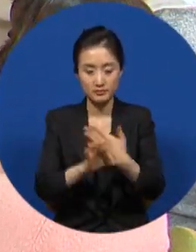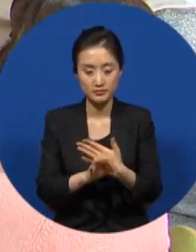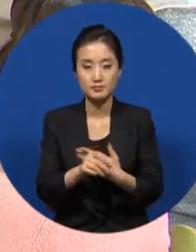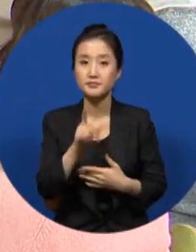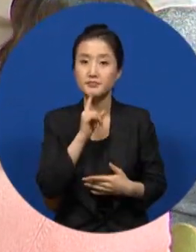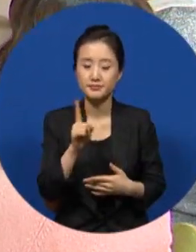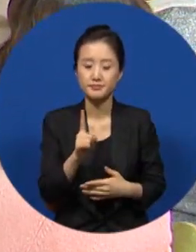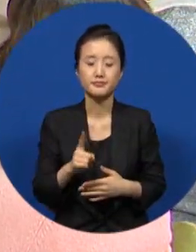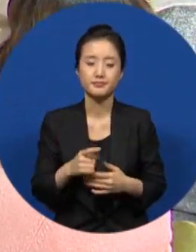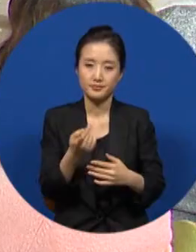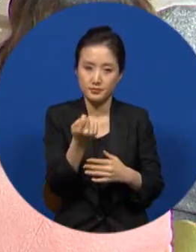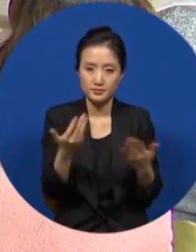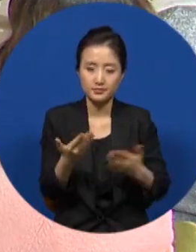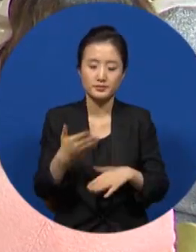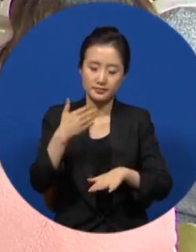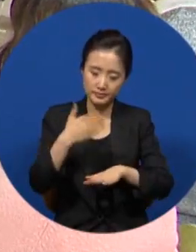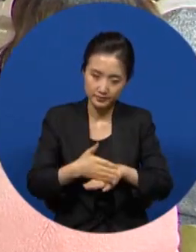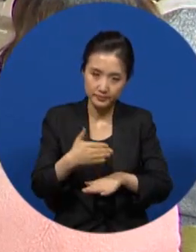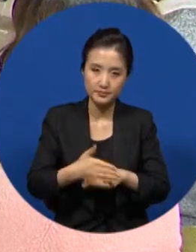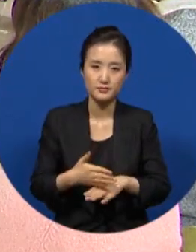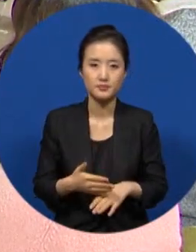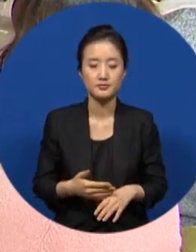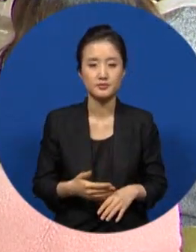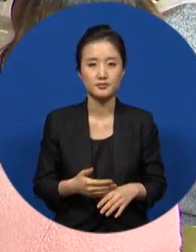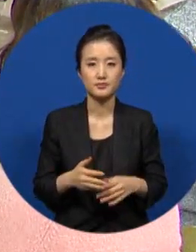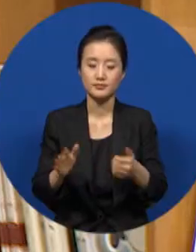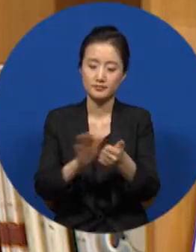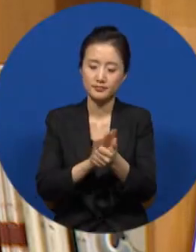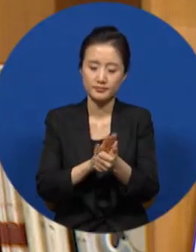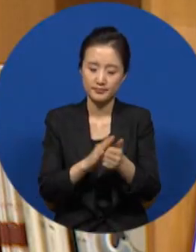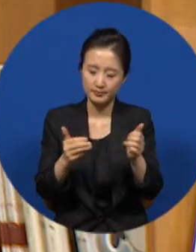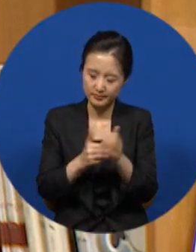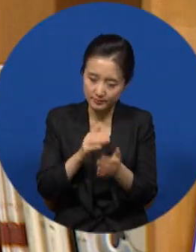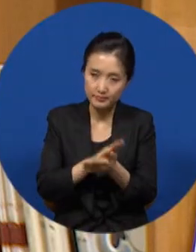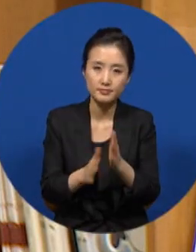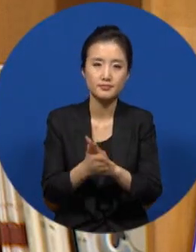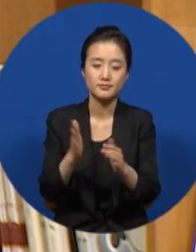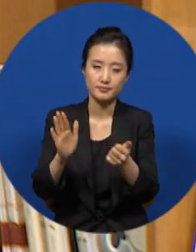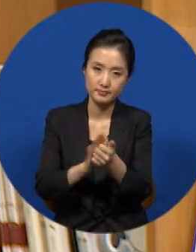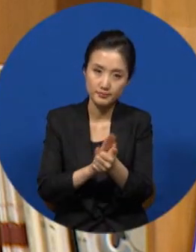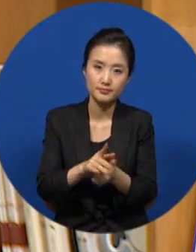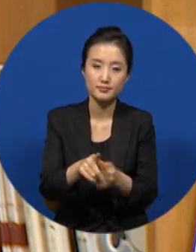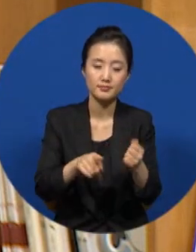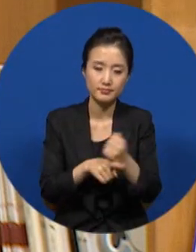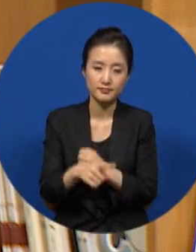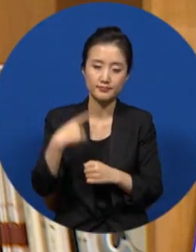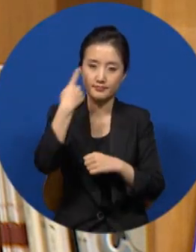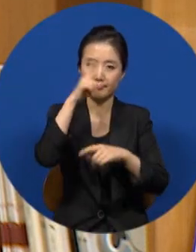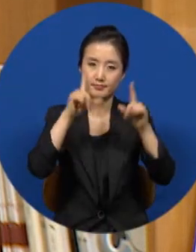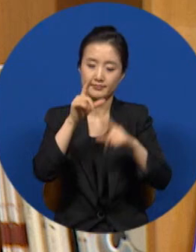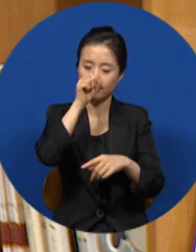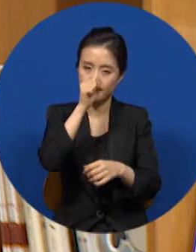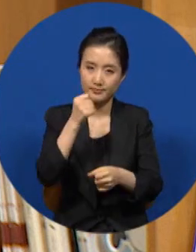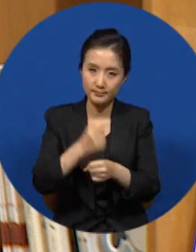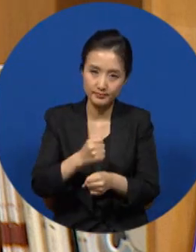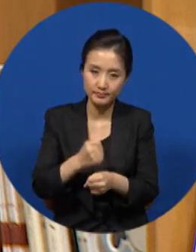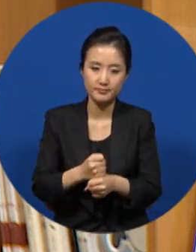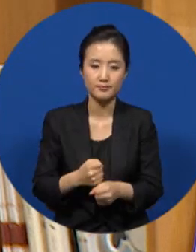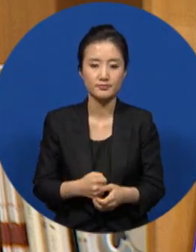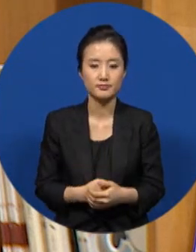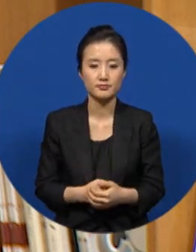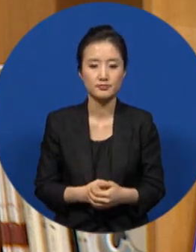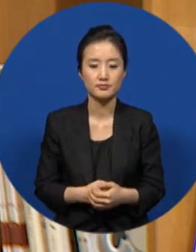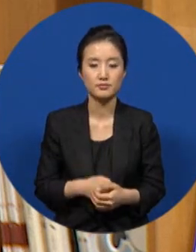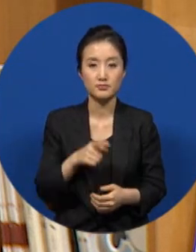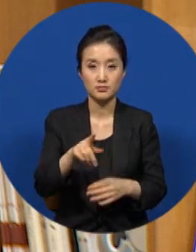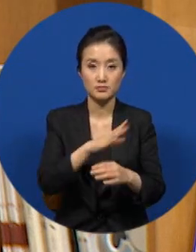감사하고요. 그 다음에 선을 끊임없이 베풀어줍니다. 선을 끊임없이 베풀어주는 것이 상을 좋게 만드는 거고, 그 근간에는